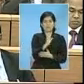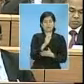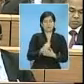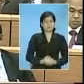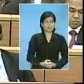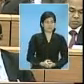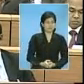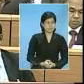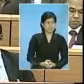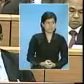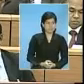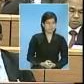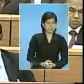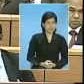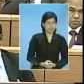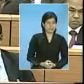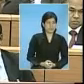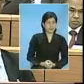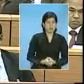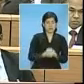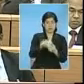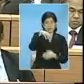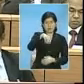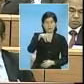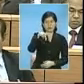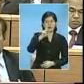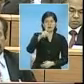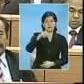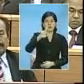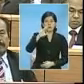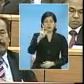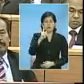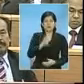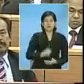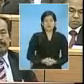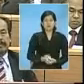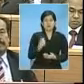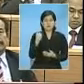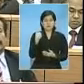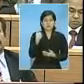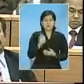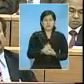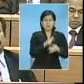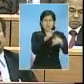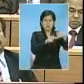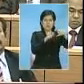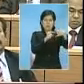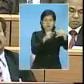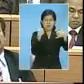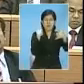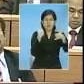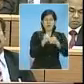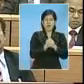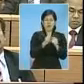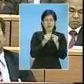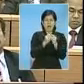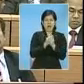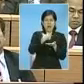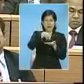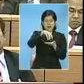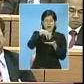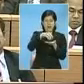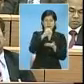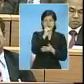อันขาดครับขนาดปปชนะครับบางท่านยังได้ออกมาพูดในงานสัมมนาเลยครับบอก